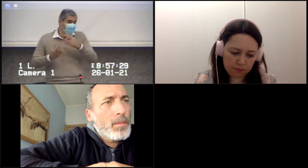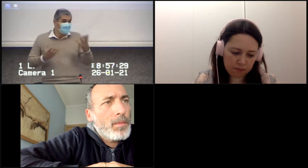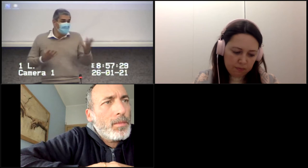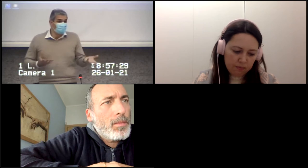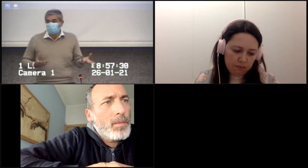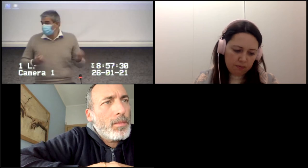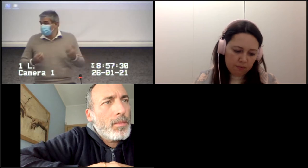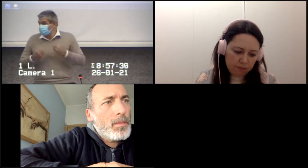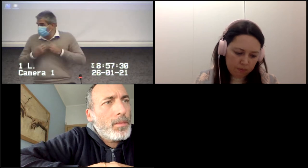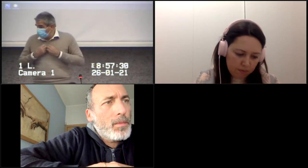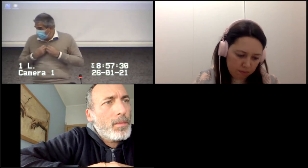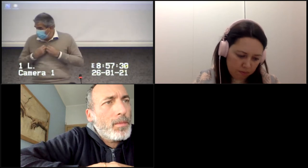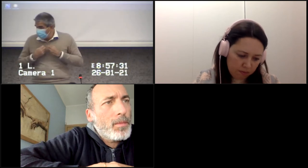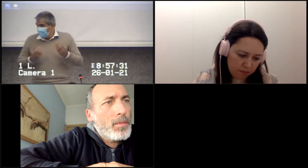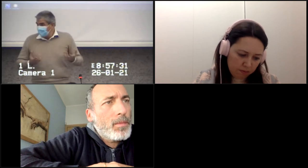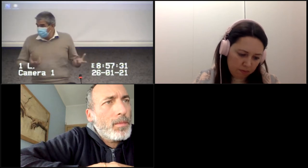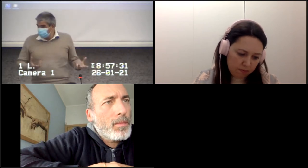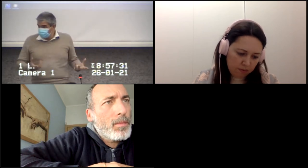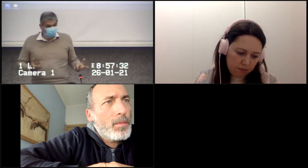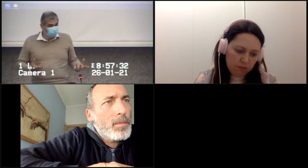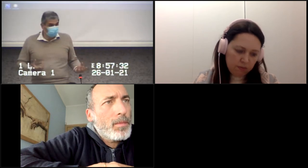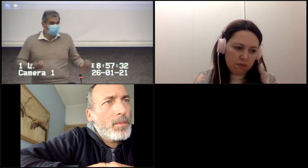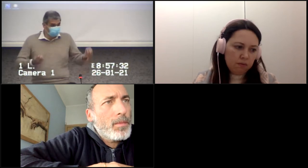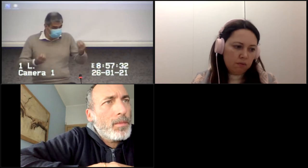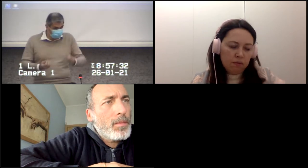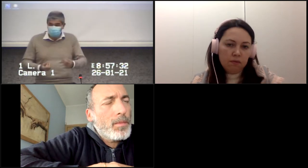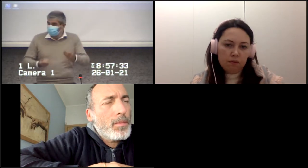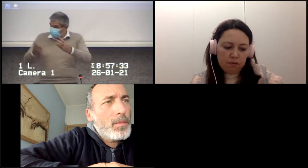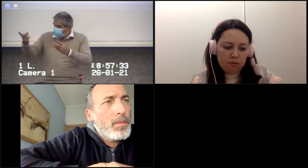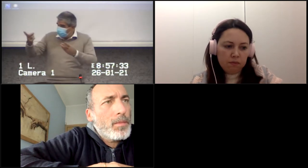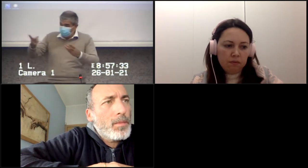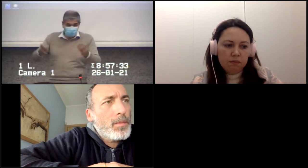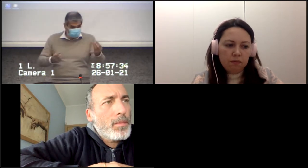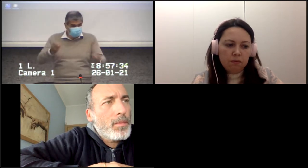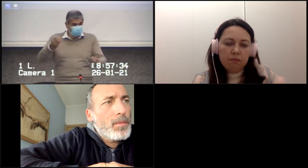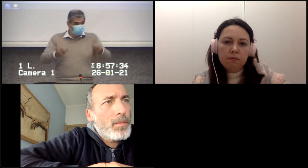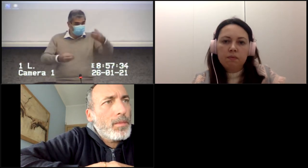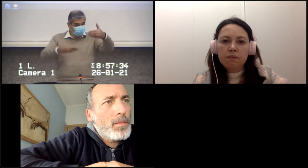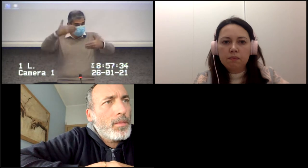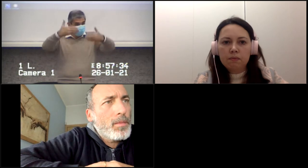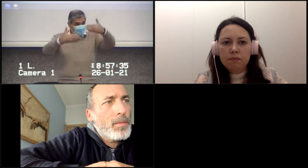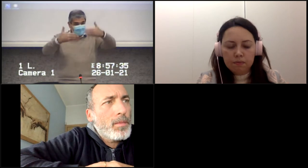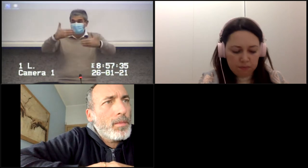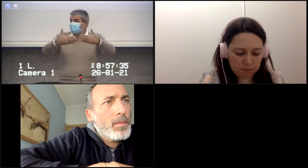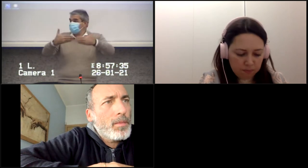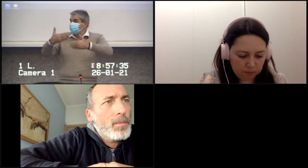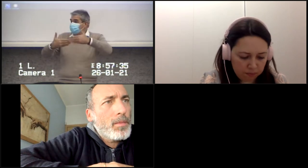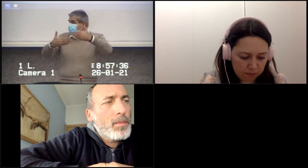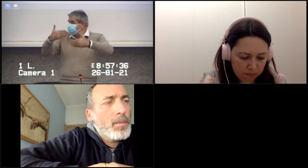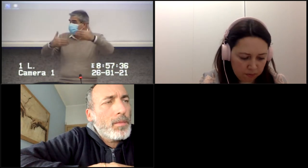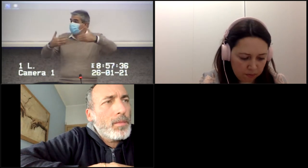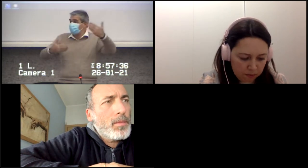è un gusto proprio di ciascuno di noi, ma soprattutto in quei meccanismi dove abbiamo delle disallineamenti